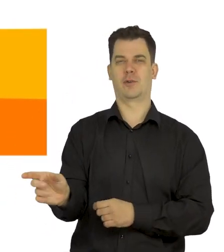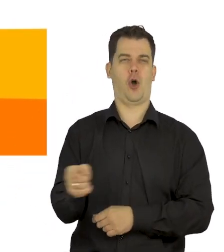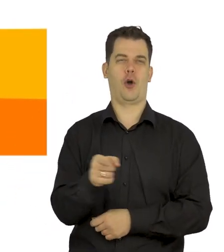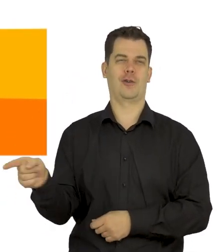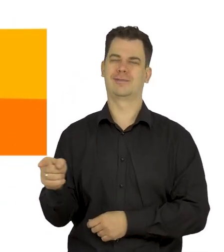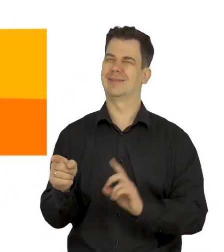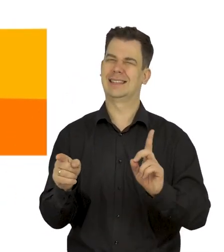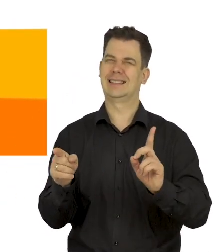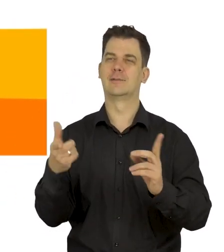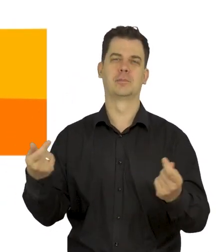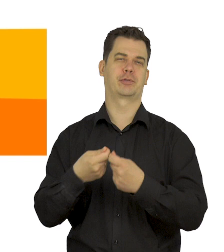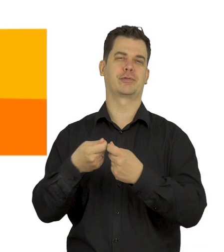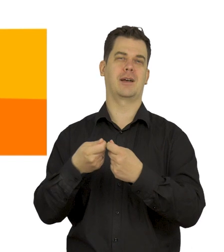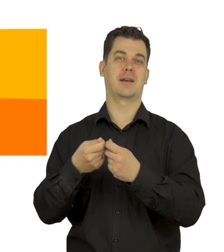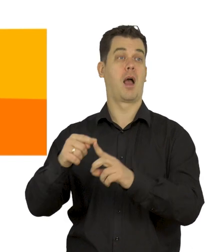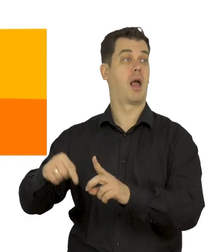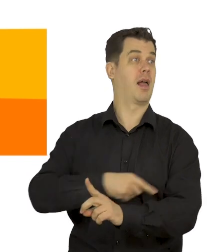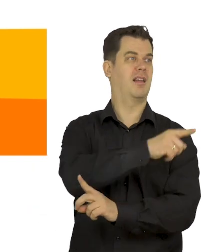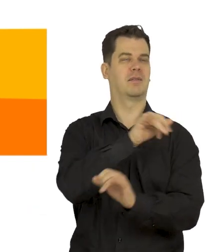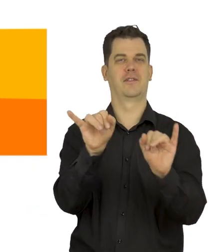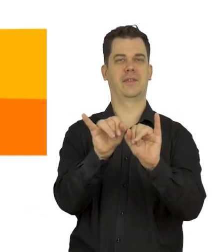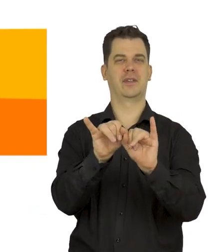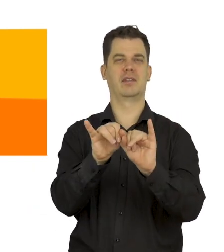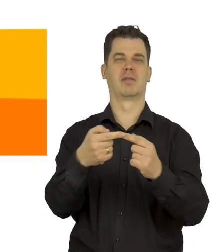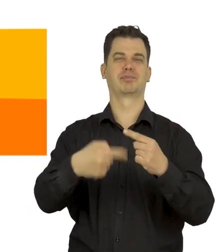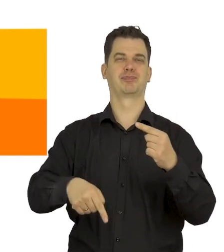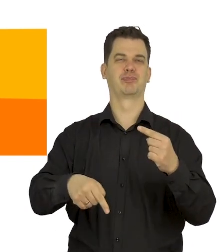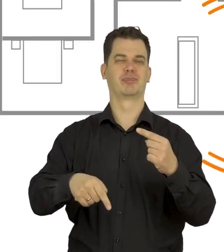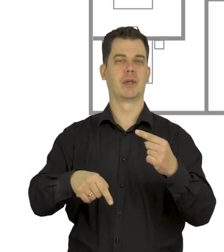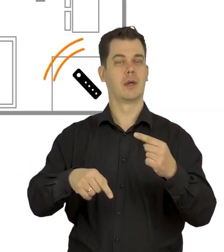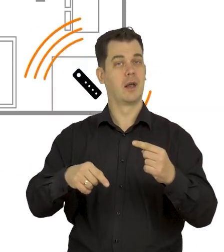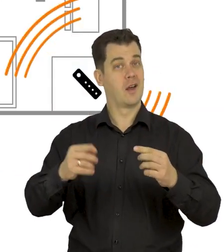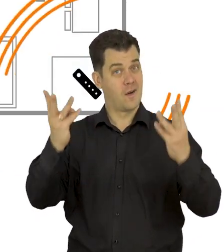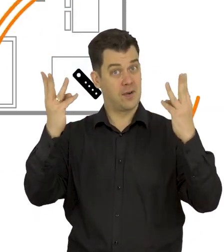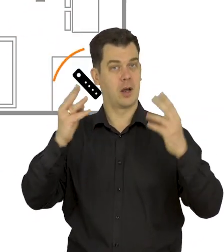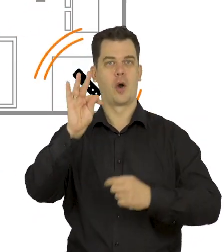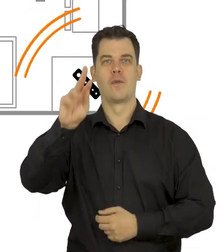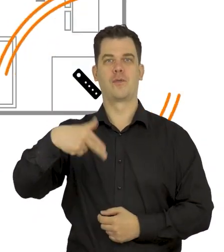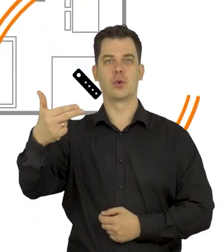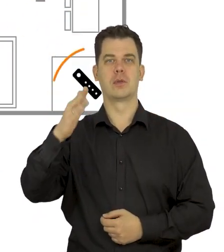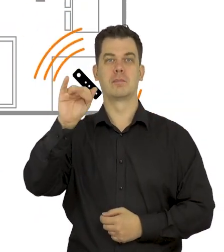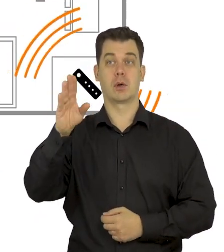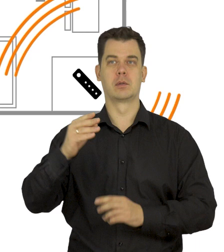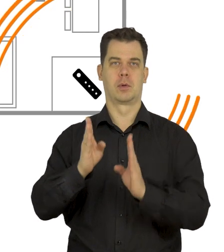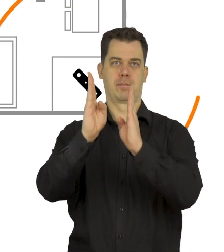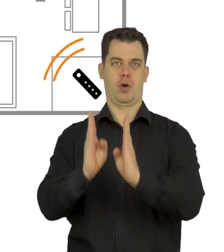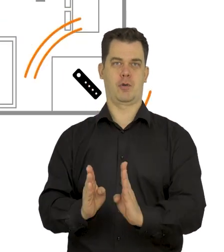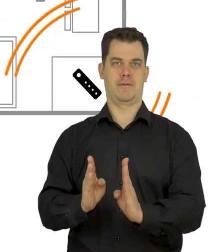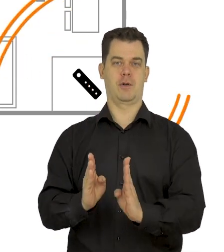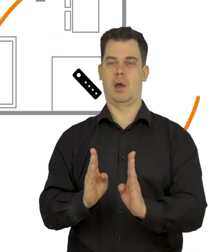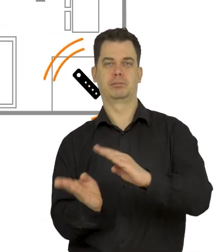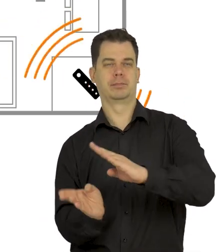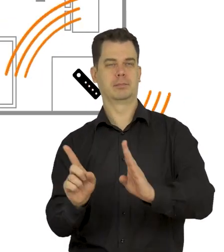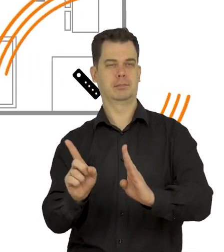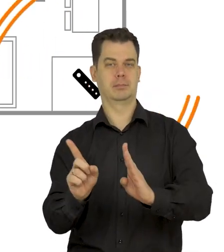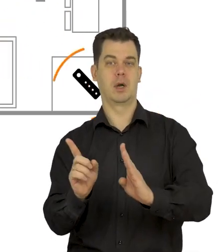elektronicznych. To zakłóci i spowolni działanie sieci Wi-Fi. Ważne jest, aby Fanbox stał pionowo i w taki sposób, by jego przedni panel